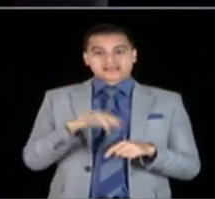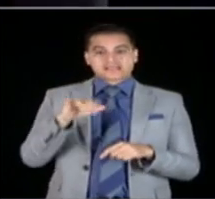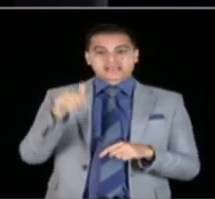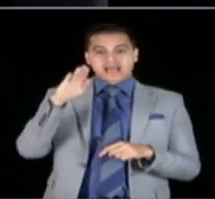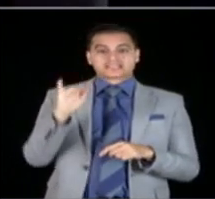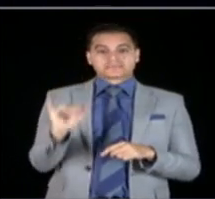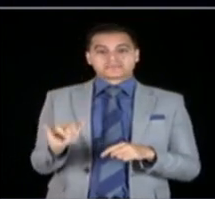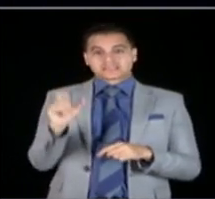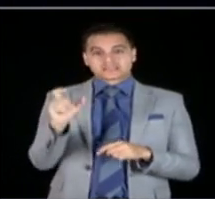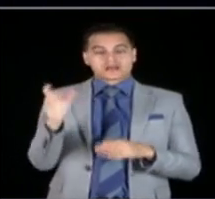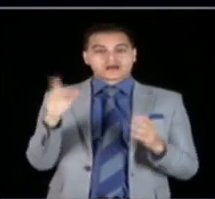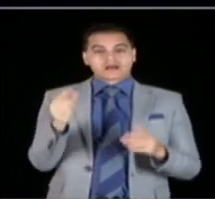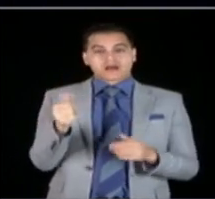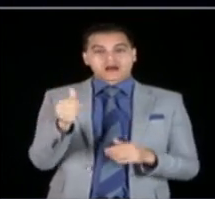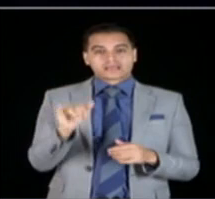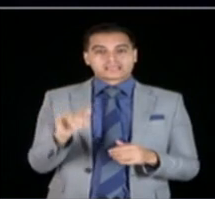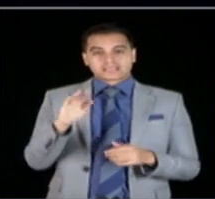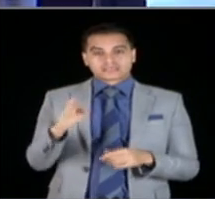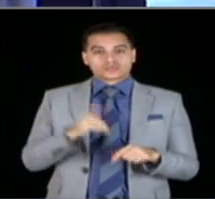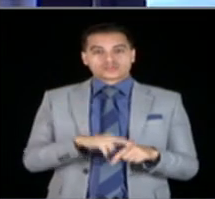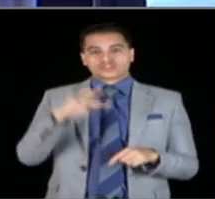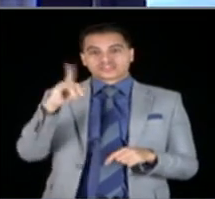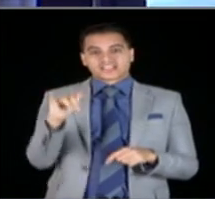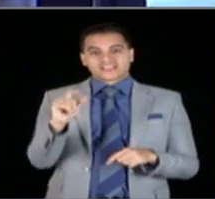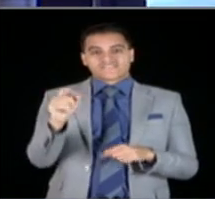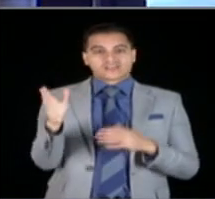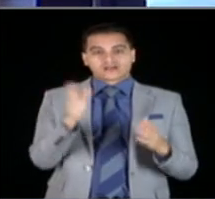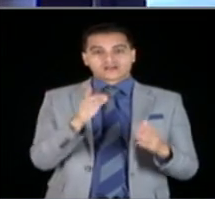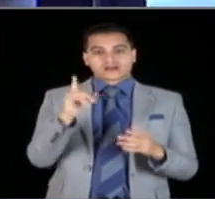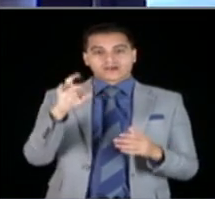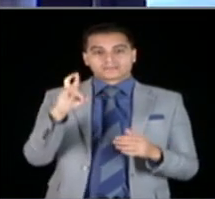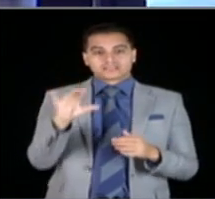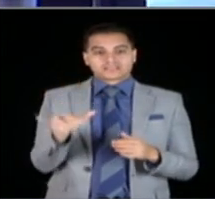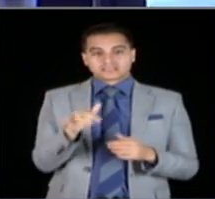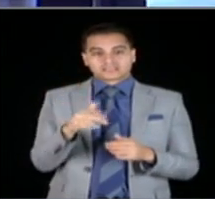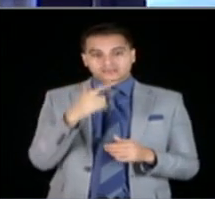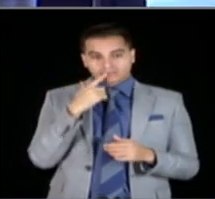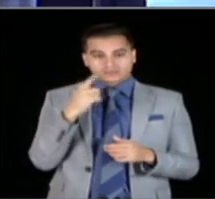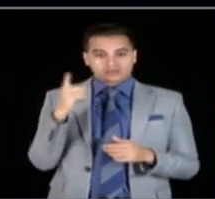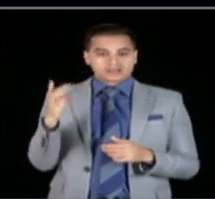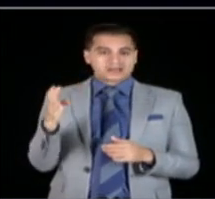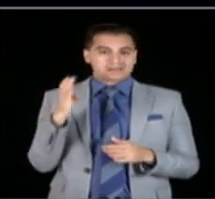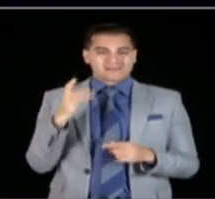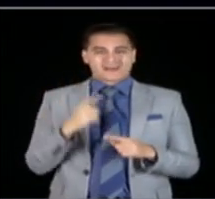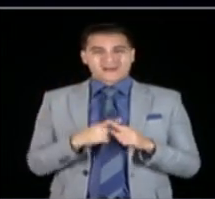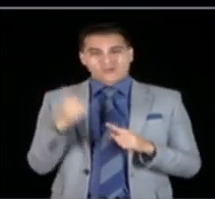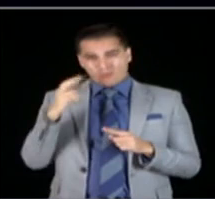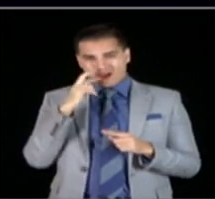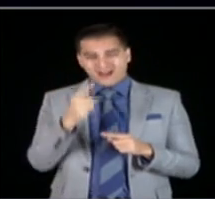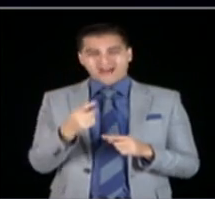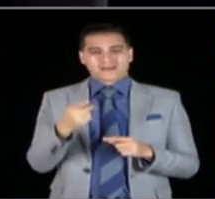رئيس، وشريف رمزي. إجابتك محمود حميدة. هو قال محمود حميدة يا أندرو؟ أنا قلت محمود